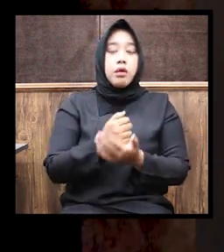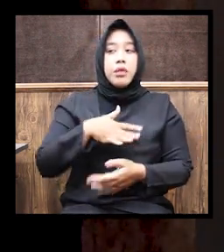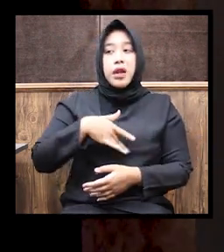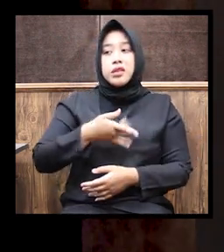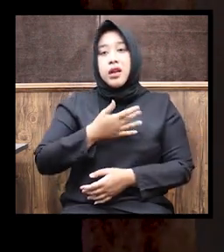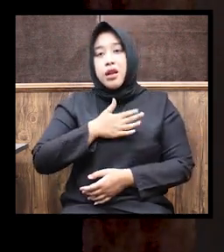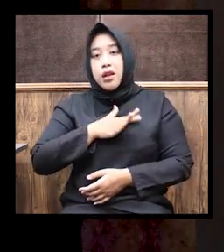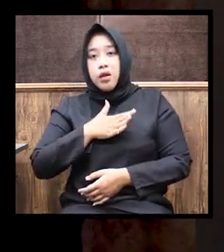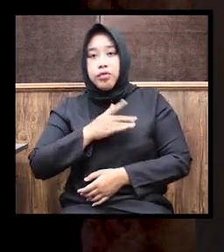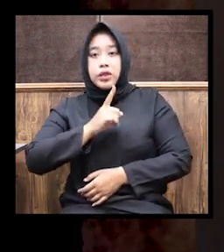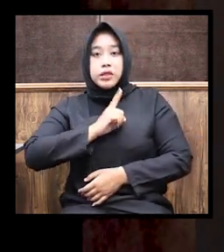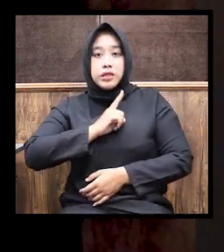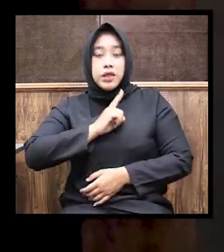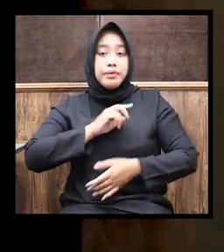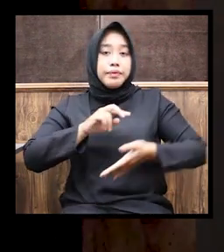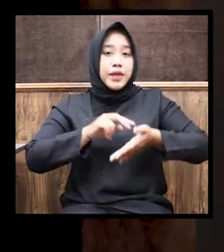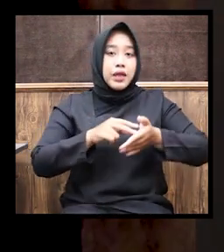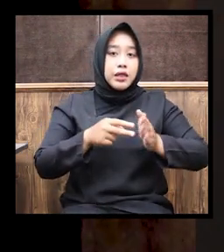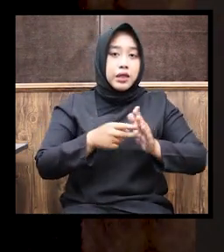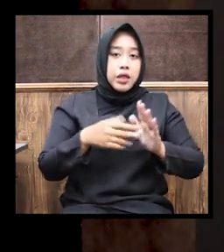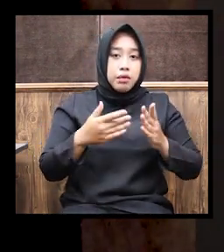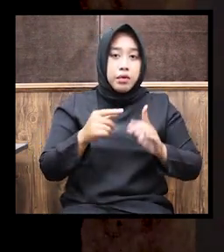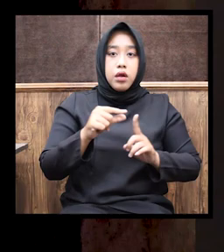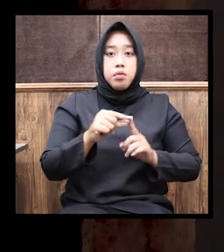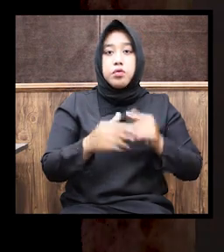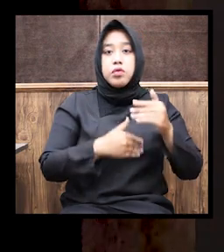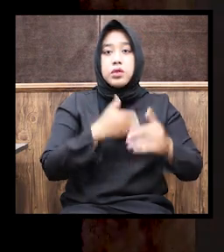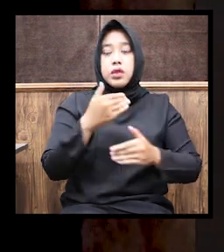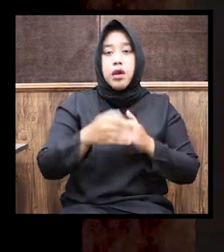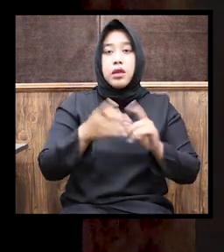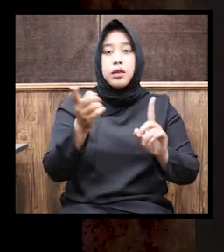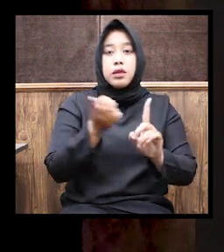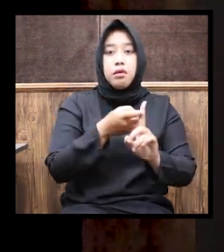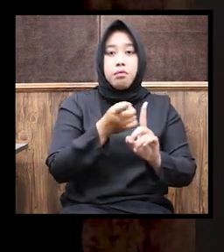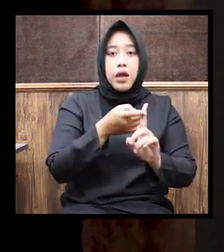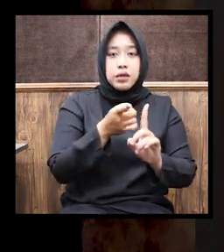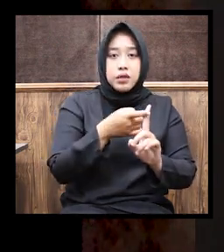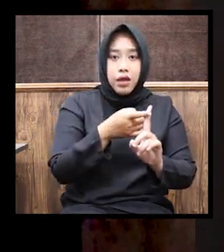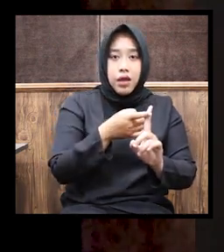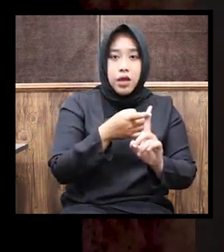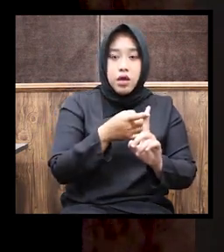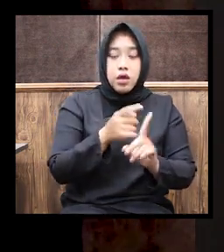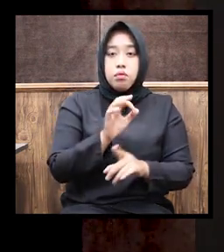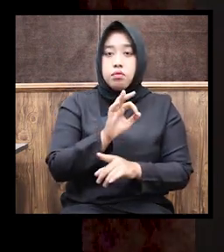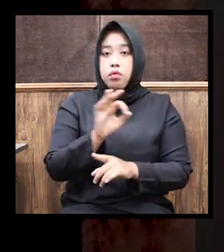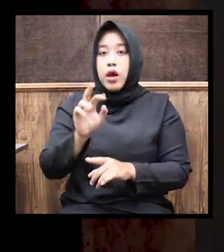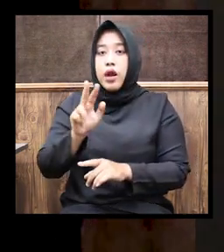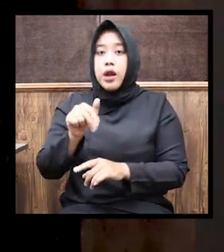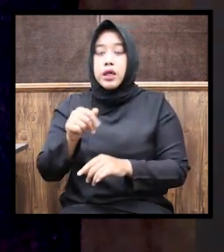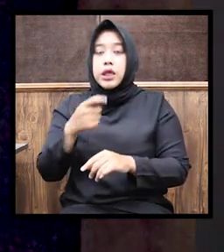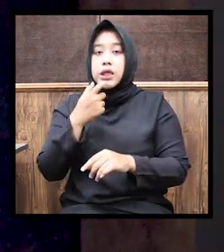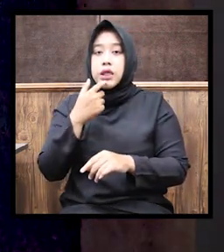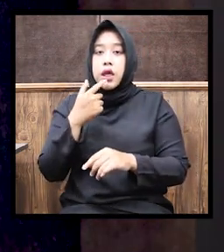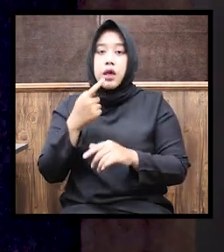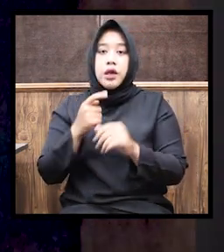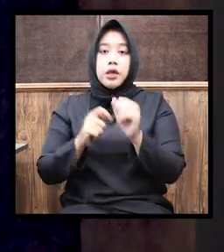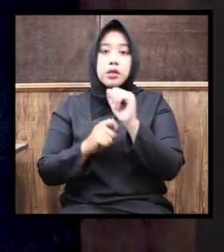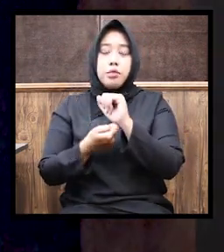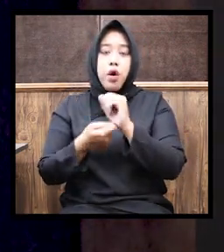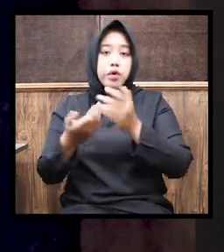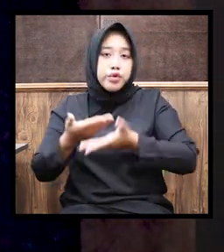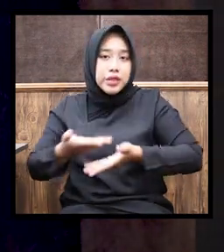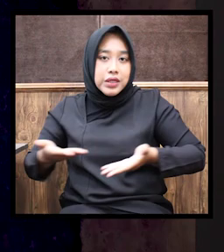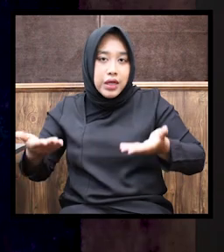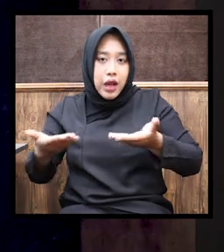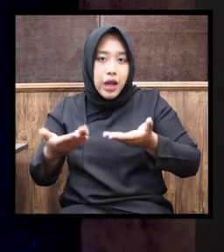sendiri Pak jadi perusahaan juga terpaksa jadinya Jadi bukan lagi social responsibility-nya tapi jangan-jangan